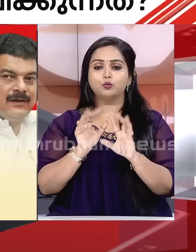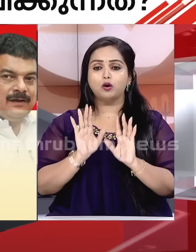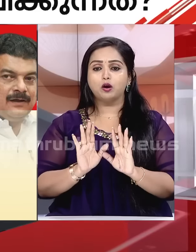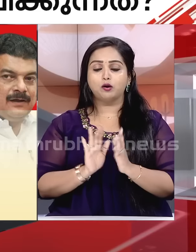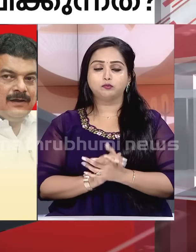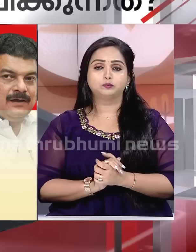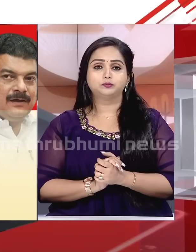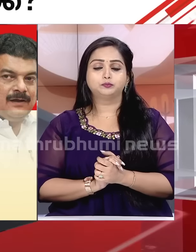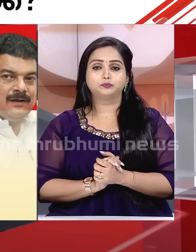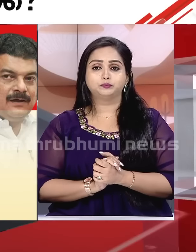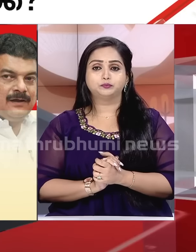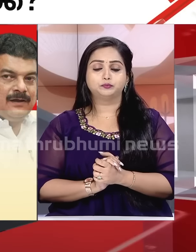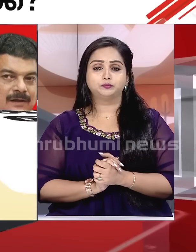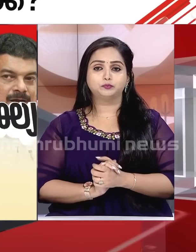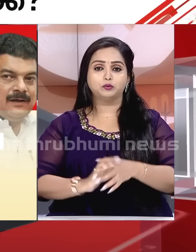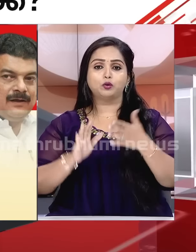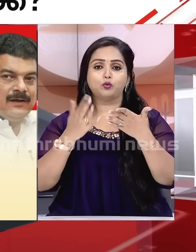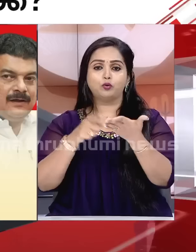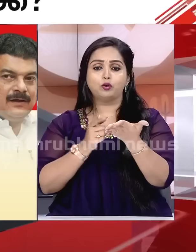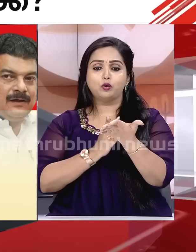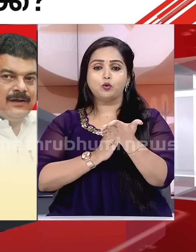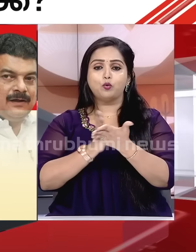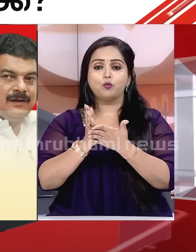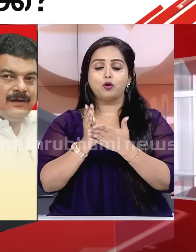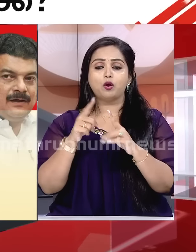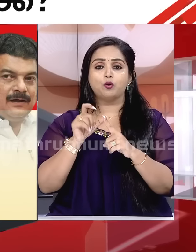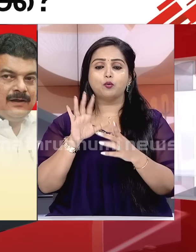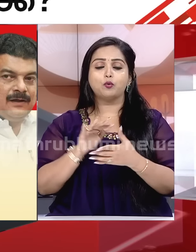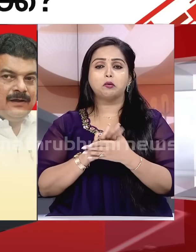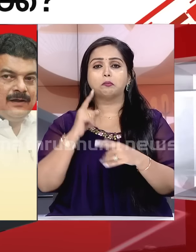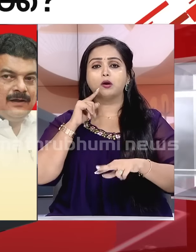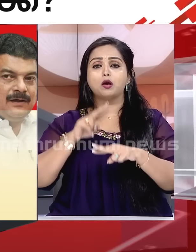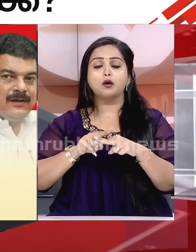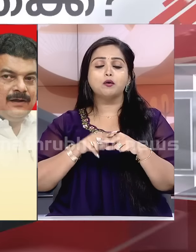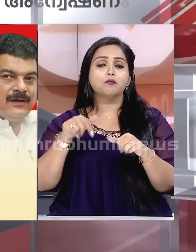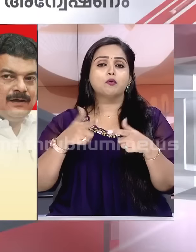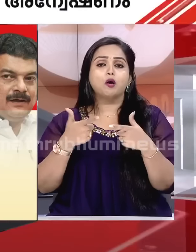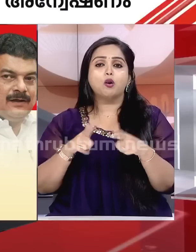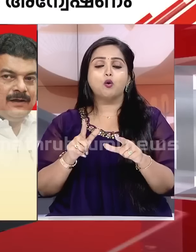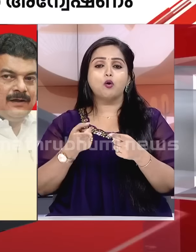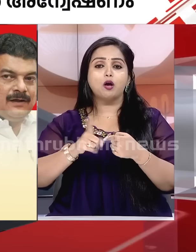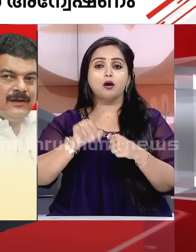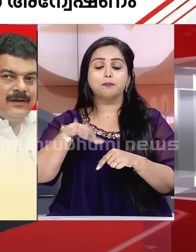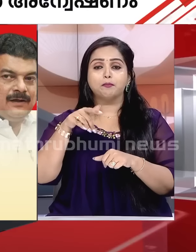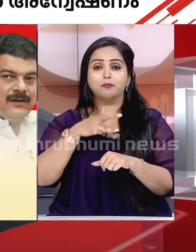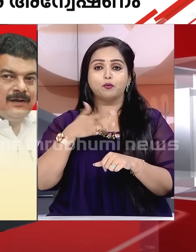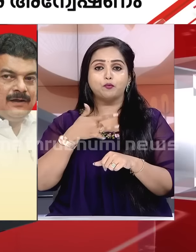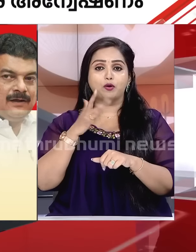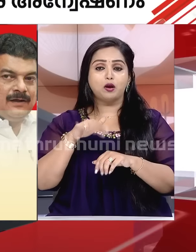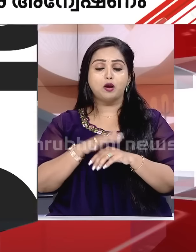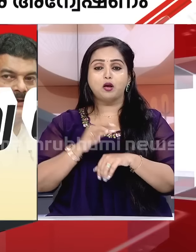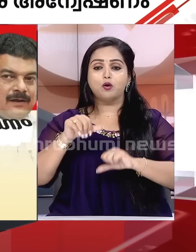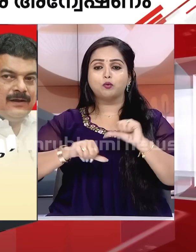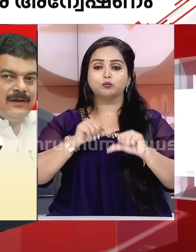അല്ലെ ഇത് ചെയ്യുന്നത്, അല്ലെങ്കിൽ അങ്ങനൊരവസ്ഥയിലേക്ക് കാര്യം വന്നപ്പം പിടിവിട്ടു പോകുമെന്ന് അദ്ദേഹത്തിന് തോന്നി. നടപടി വളരെ ഫാസ്റ്റായിരിക്കും, അതിന് യാതൊരു സംശയമില്ല.